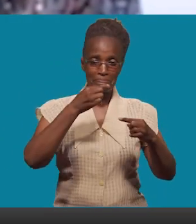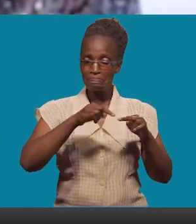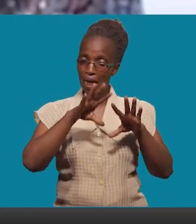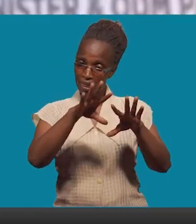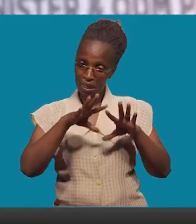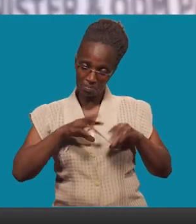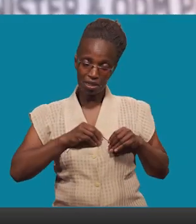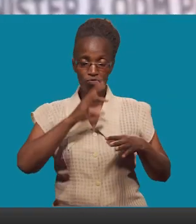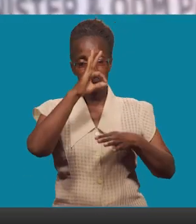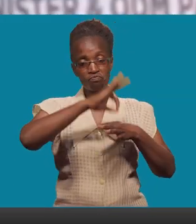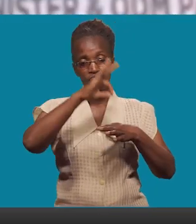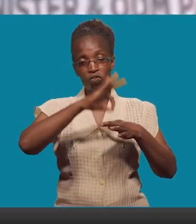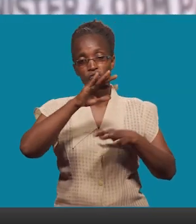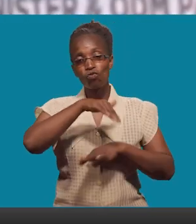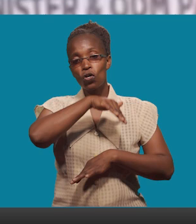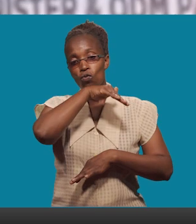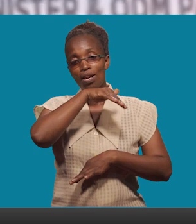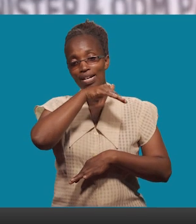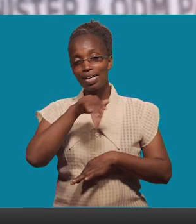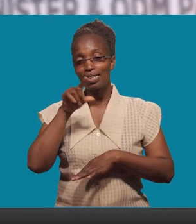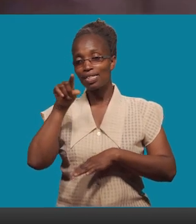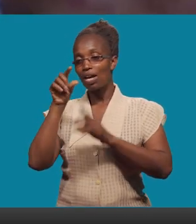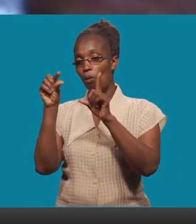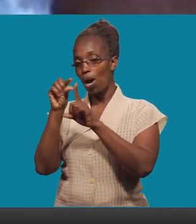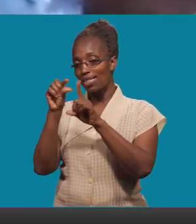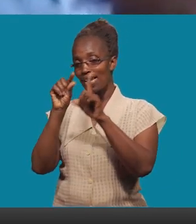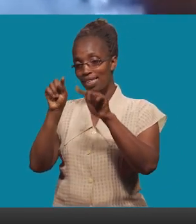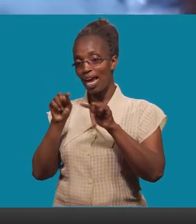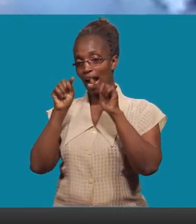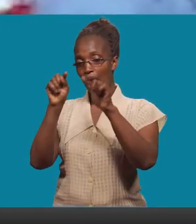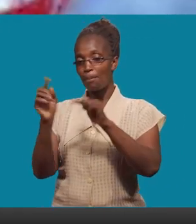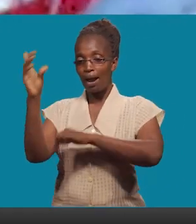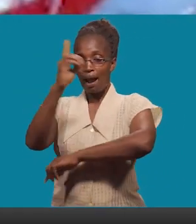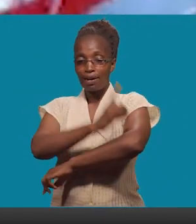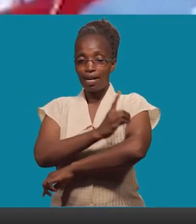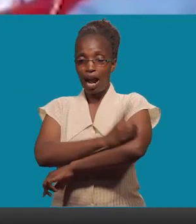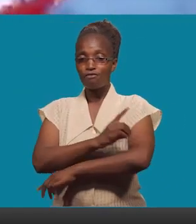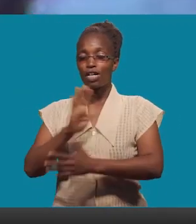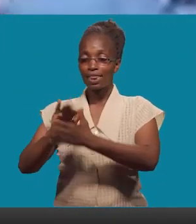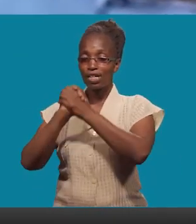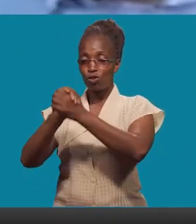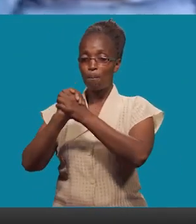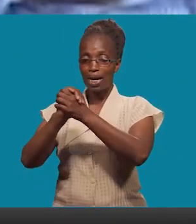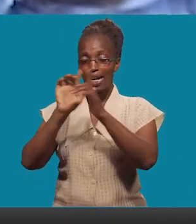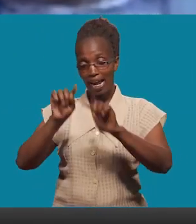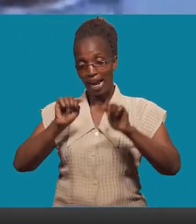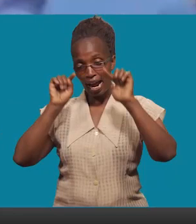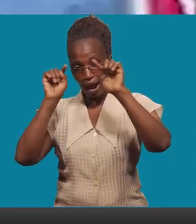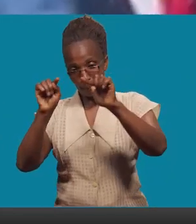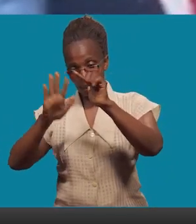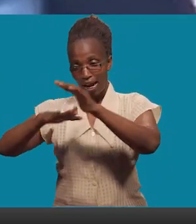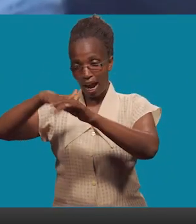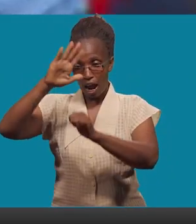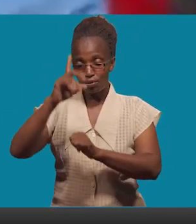wanaendelea kukubali wito wao. Usemi huu unajia baada ya kikundi kimoja cha Jubilee kujitokeza na